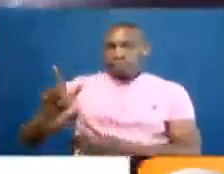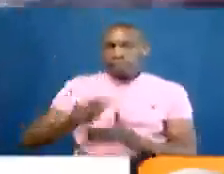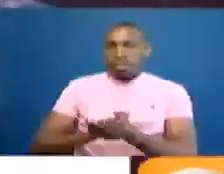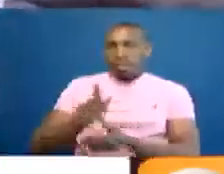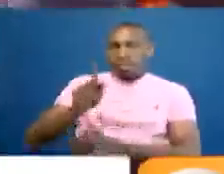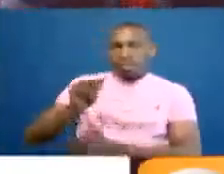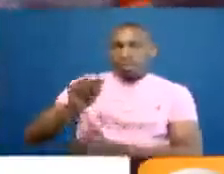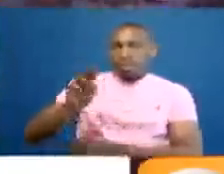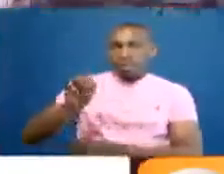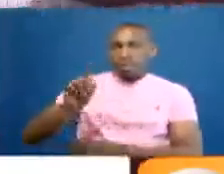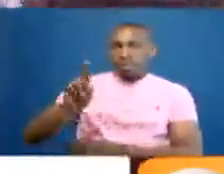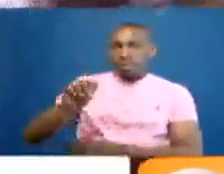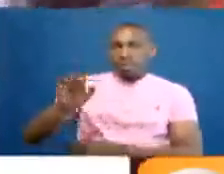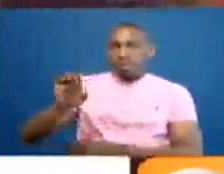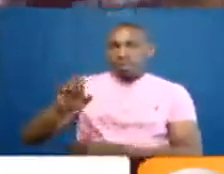Kandui.